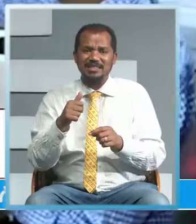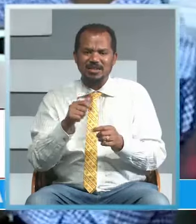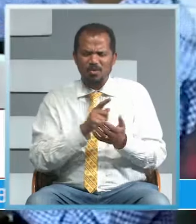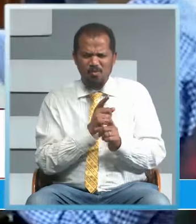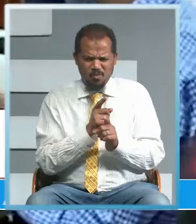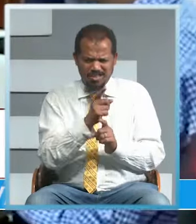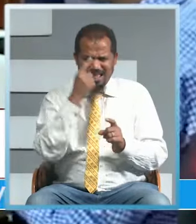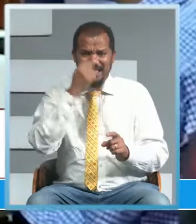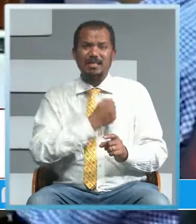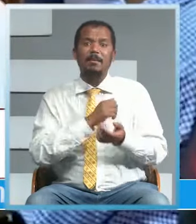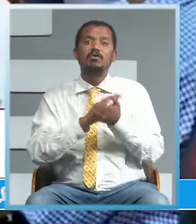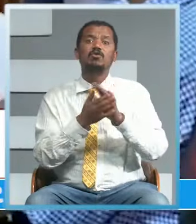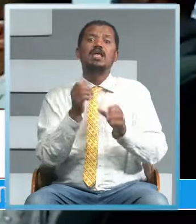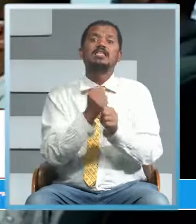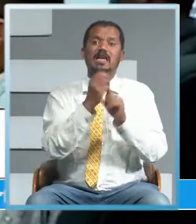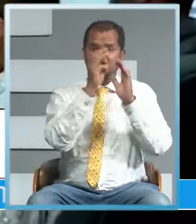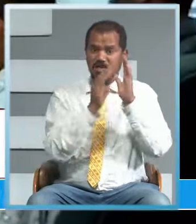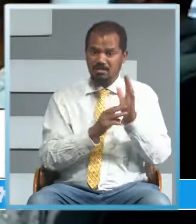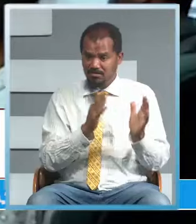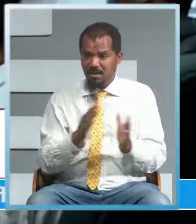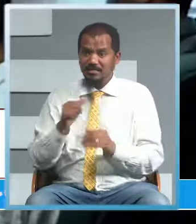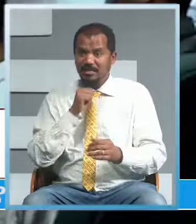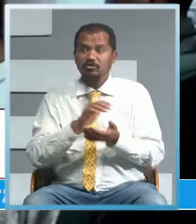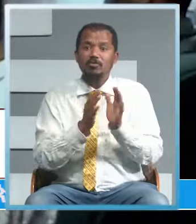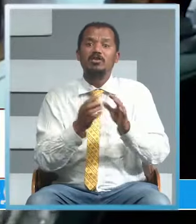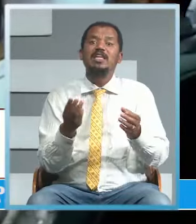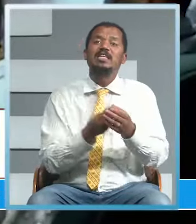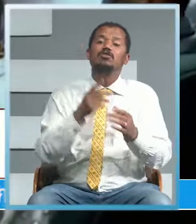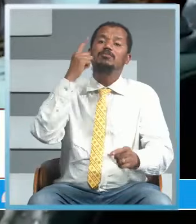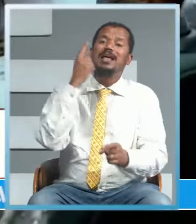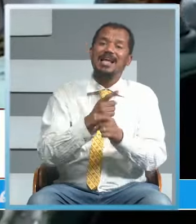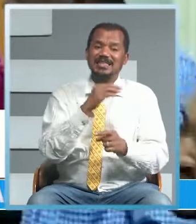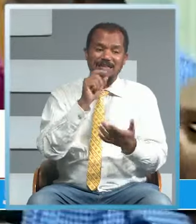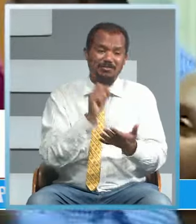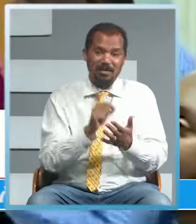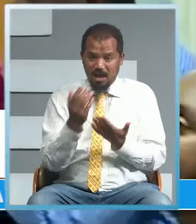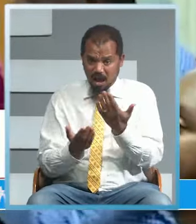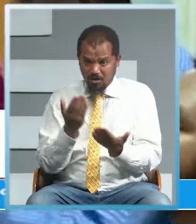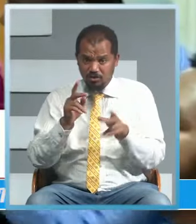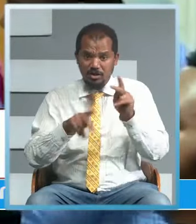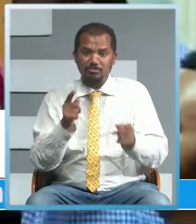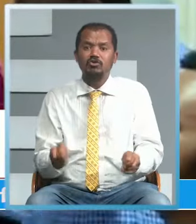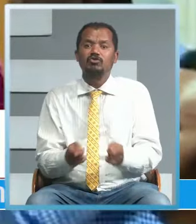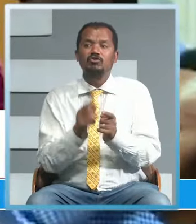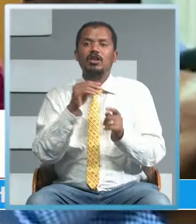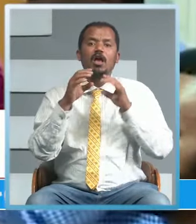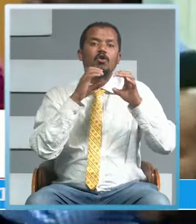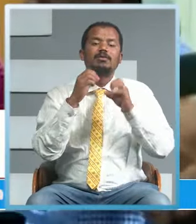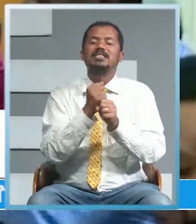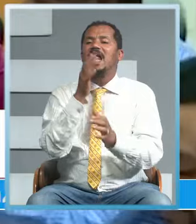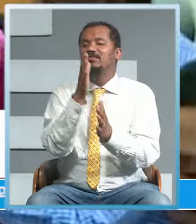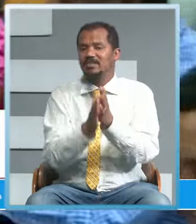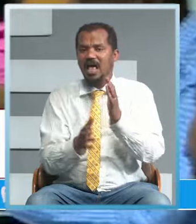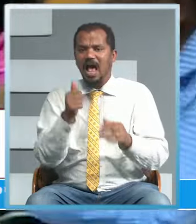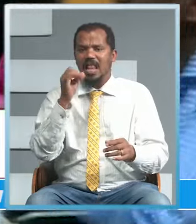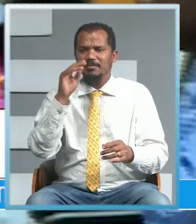መልኩ ወጥና አስተማማኝ የሆነ የአሰራር ስርዓት ባለመዘርጋታቸው መሆኑን የሰነዶች ማረጋገጫና ምዝገባ አገልግሎት የህዝብ ግንኙነትና ኮሙኒኬሽን